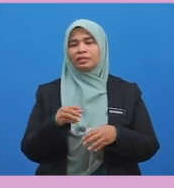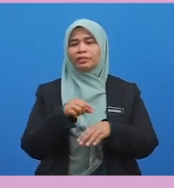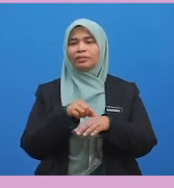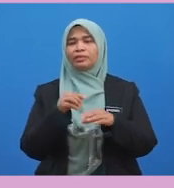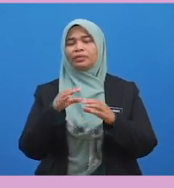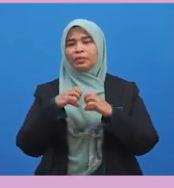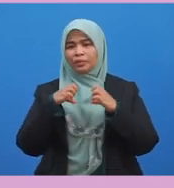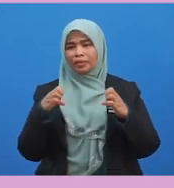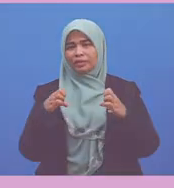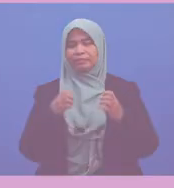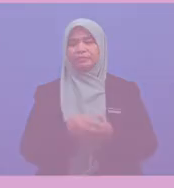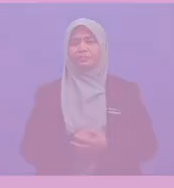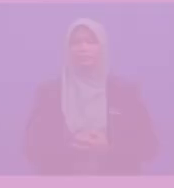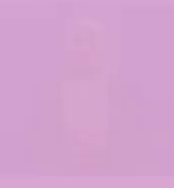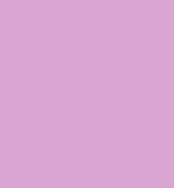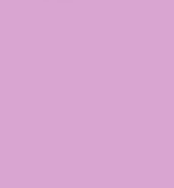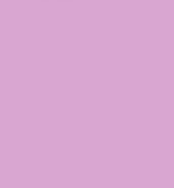idea kedua.